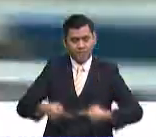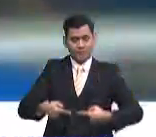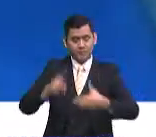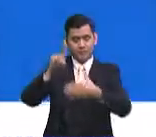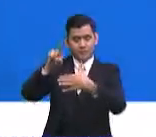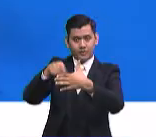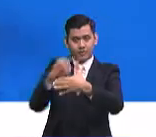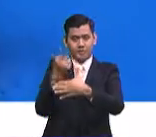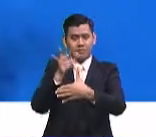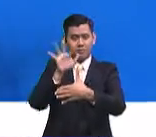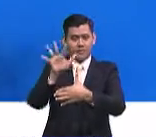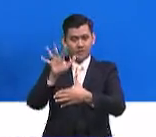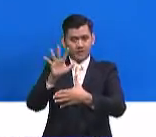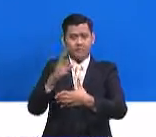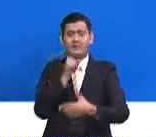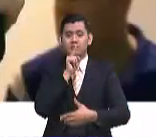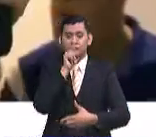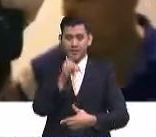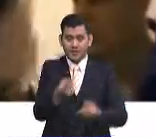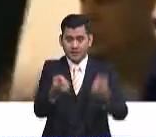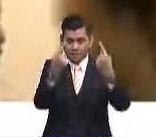yang datang dari diri sendiri.